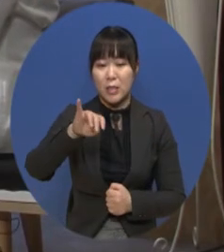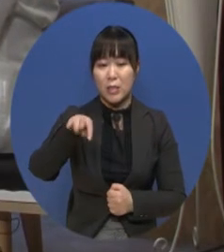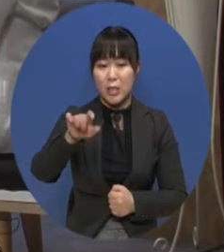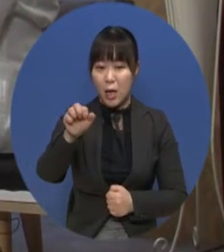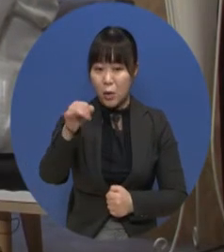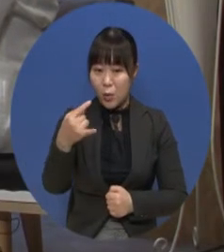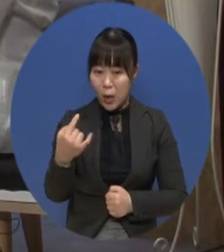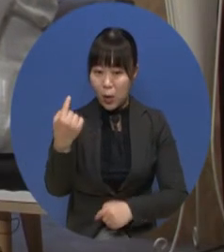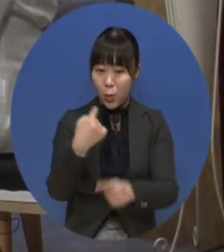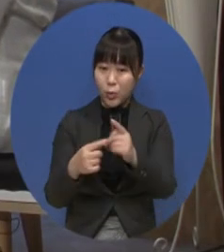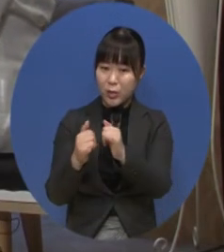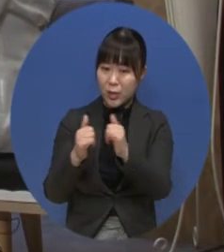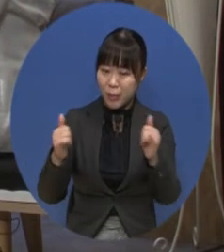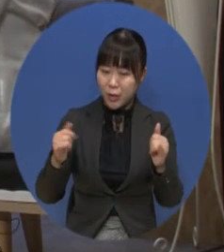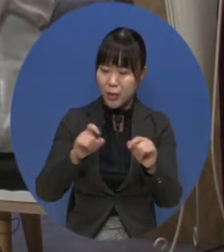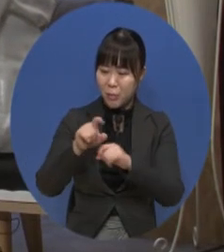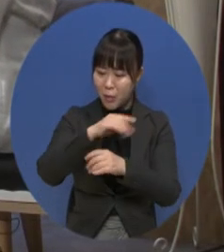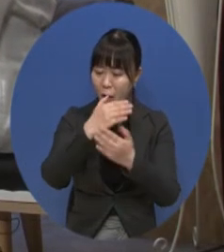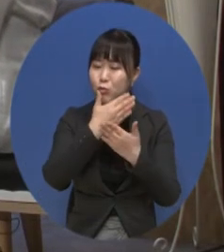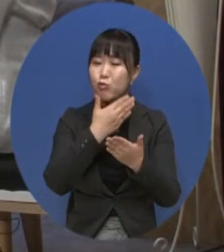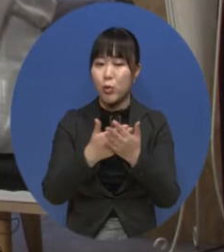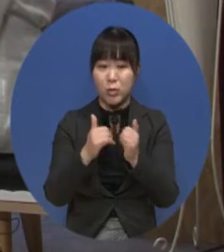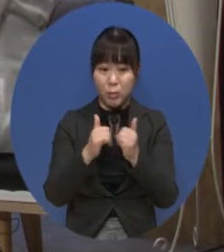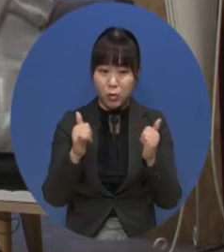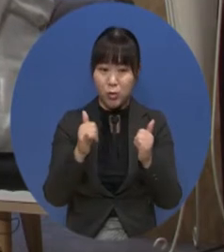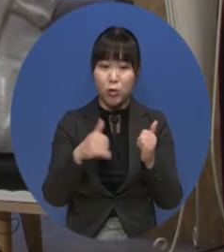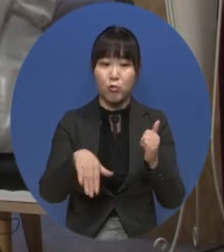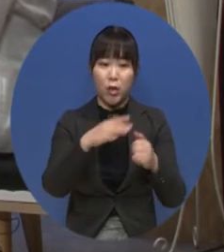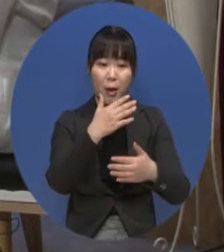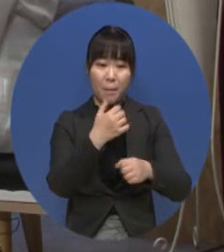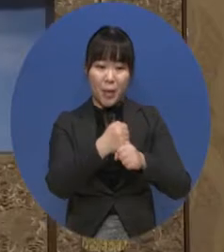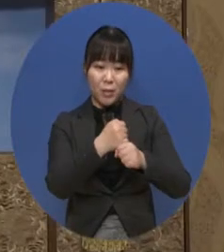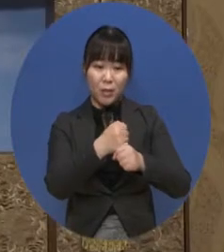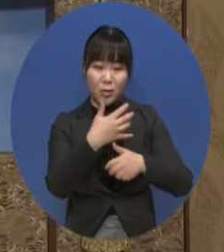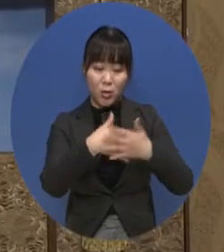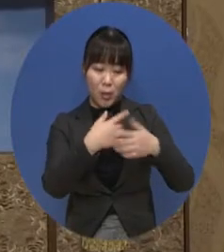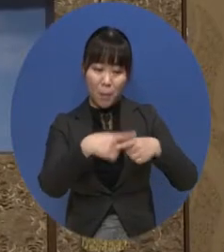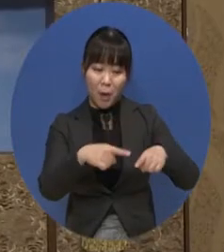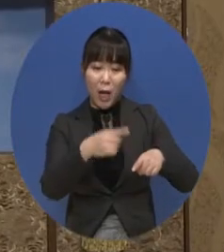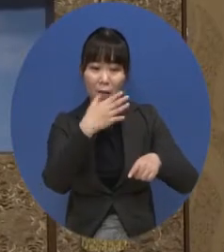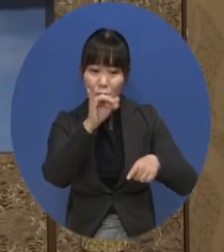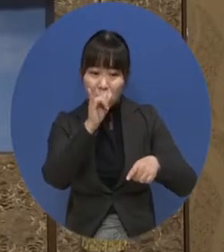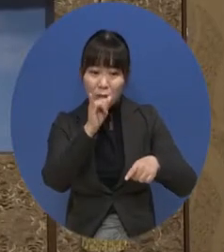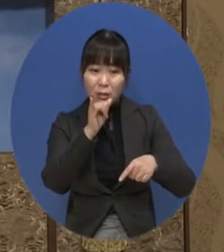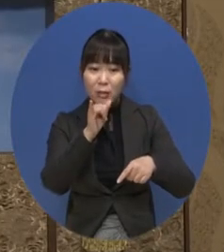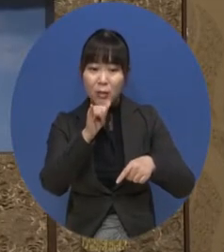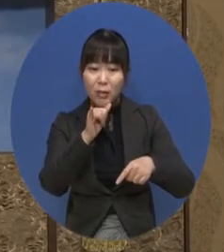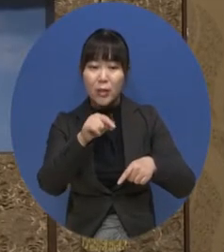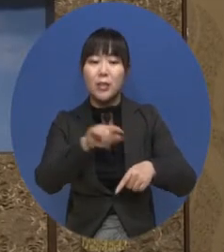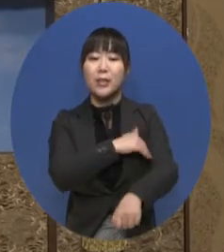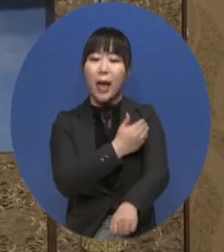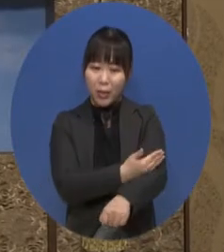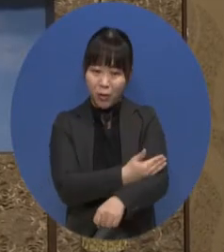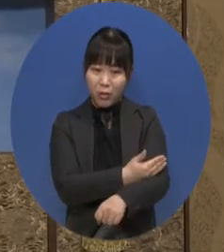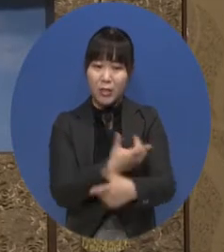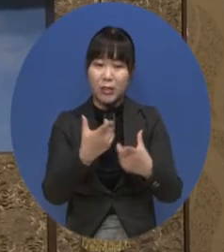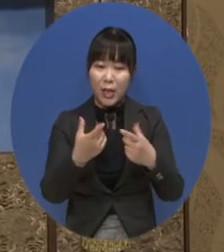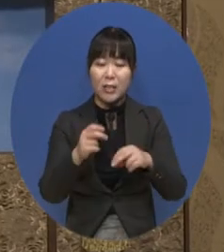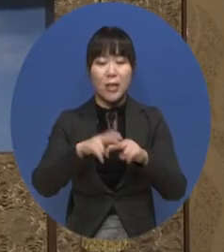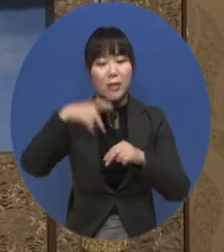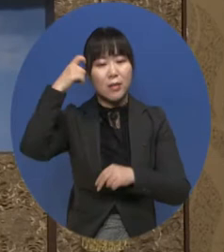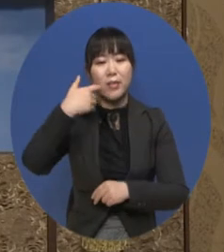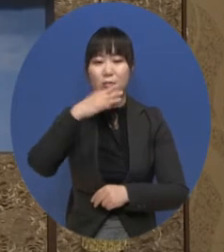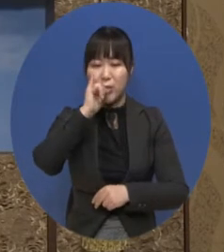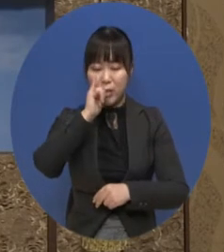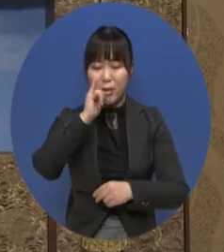이제 되게 중요한 사람들이 있는 거잖아요. 네. 저희 만든 영상을 평가할 수 있는 네. 그런 자격, 그런 자리를 느껴볼 수